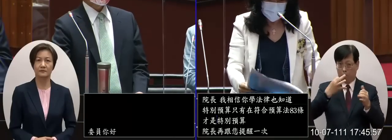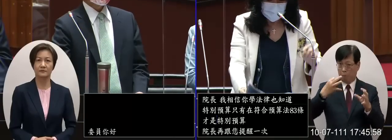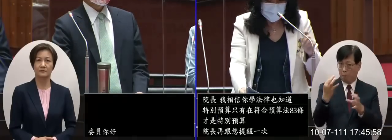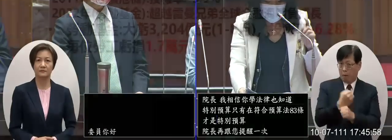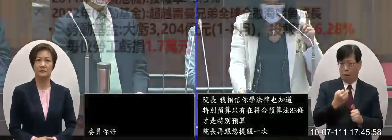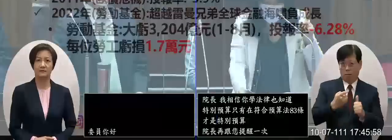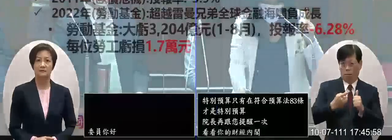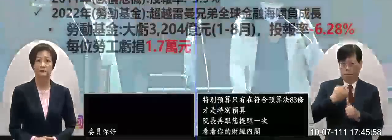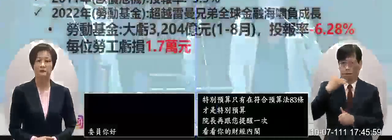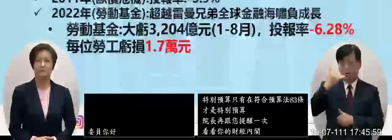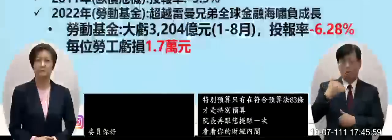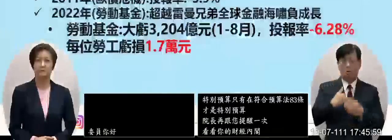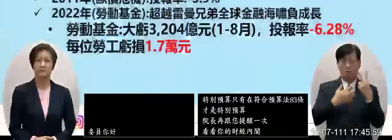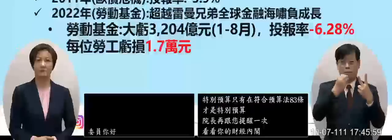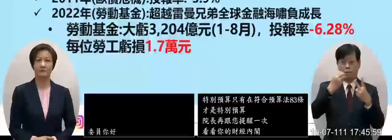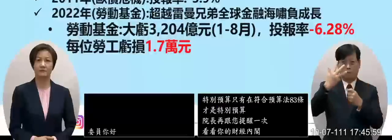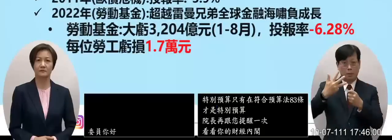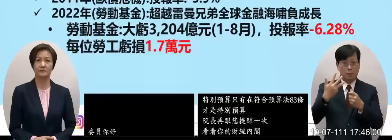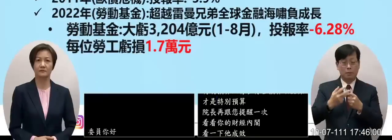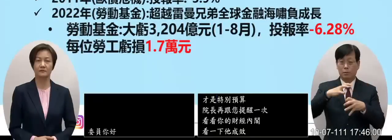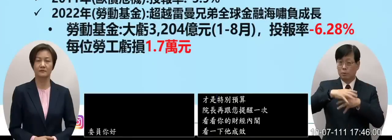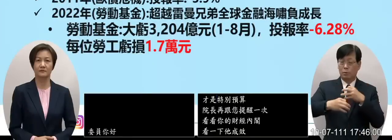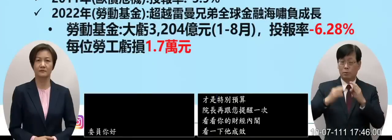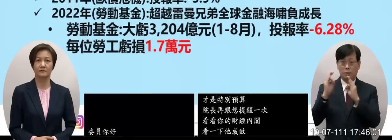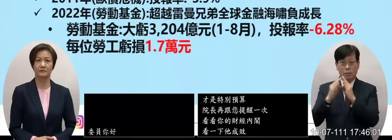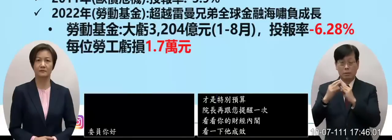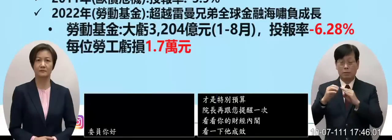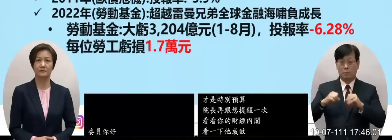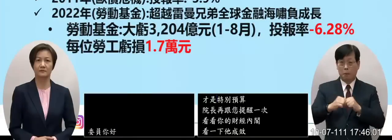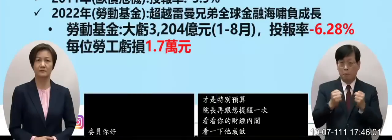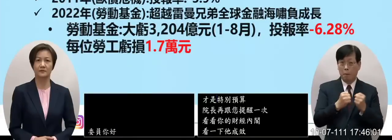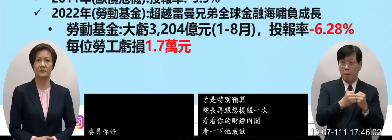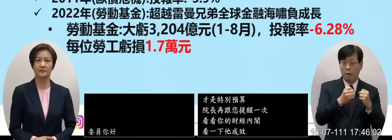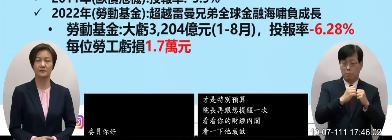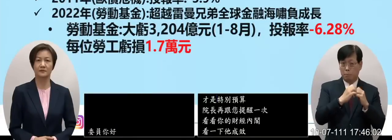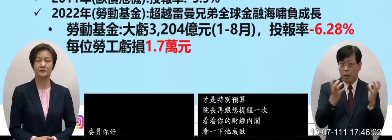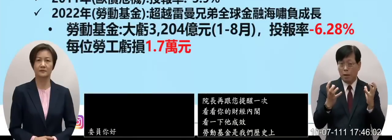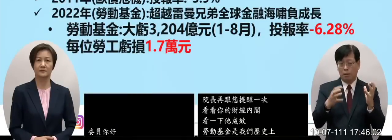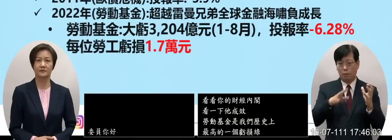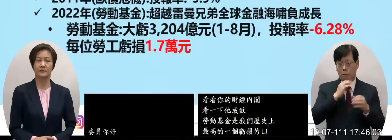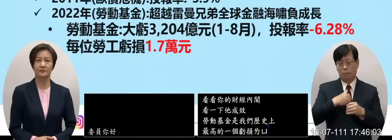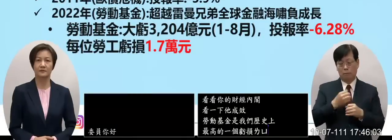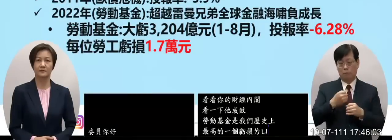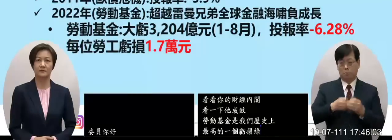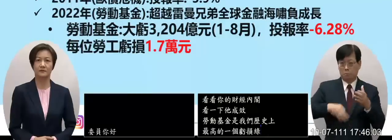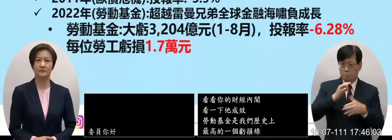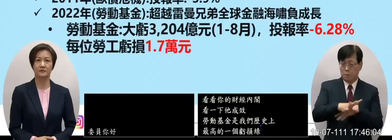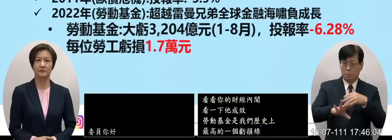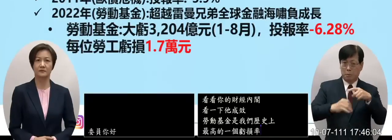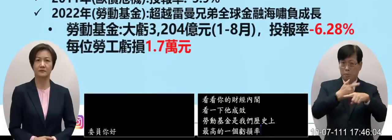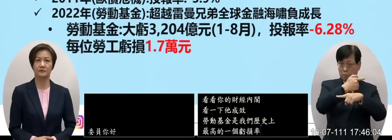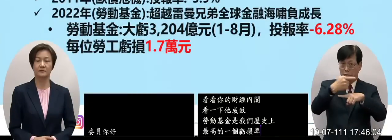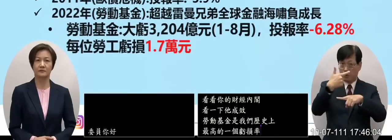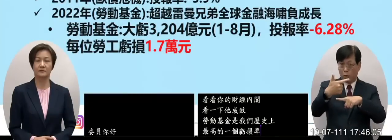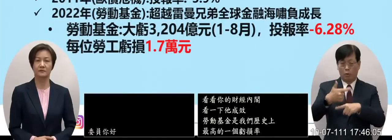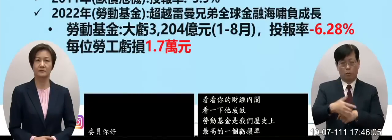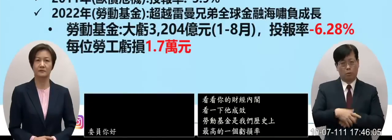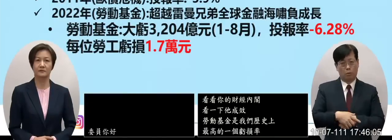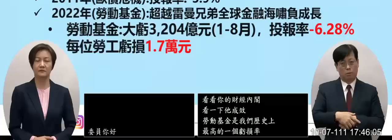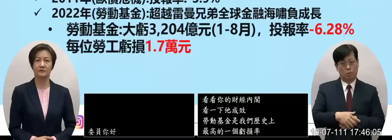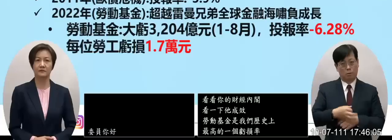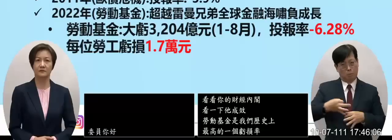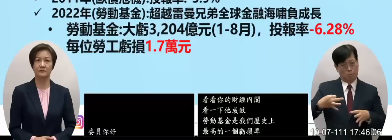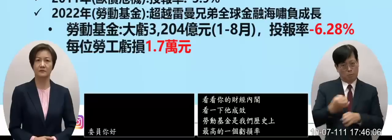率，在2008年全球金融海啸的时候，它的投报率是只有-6% 哦，好，就是它的投报率